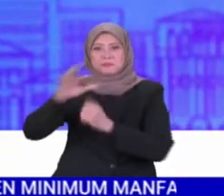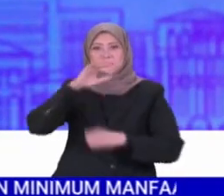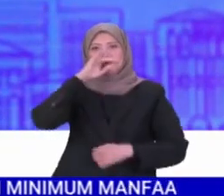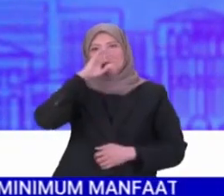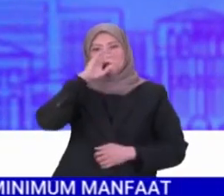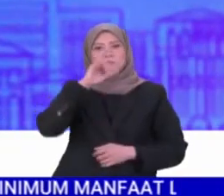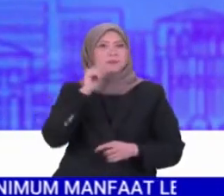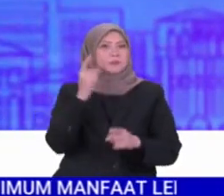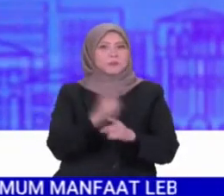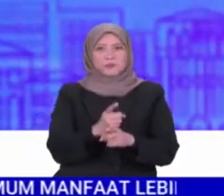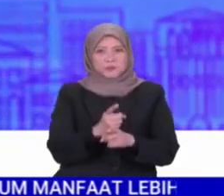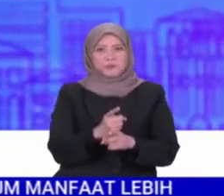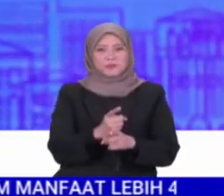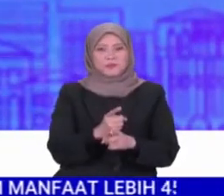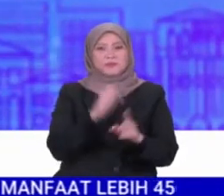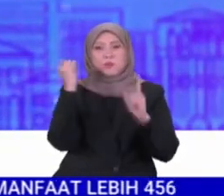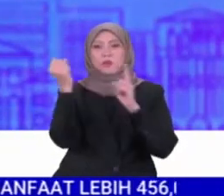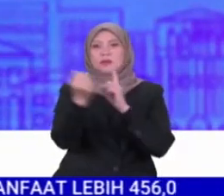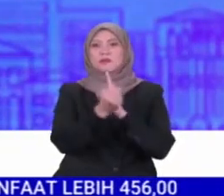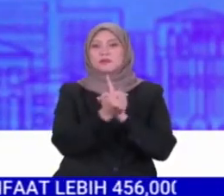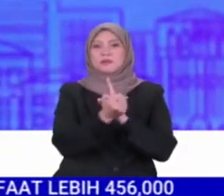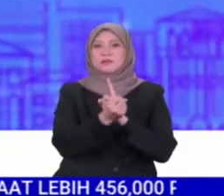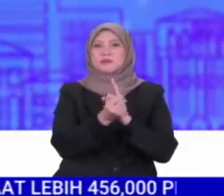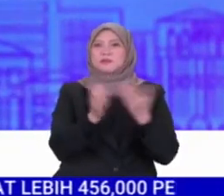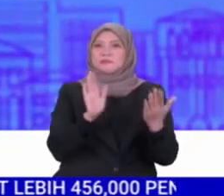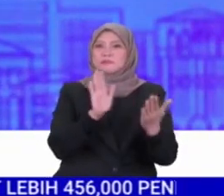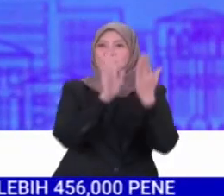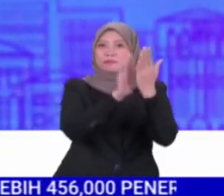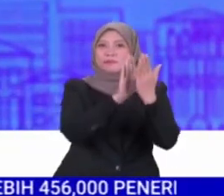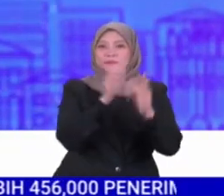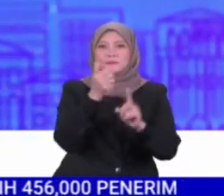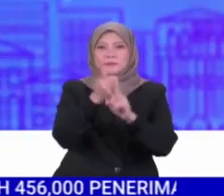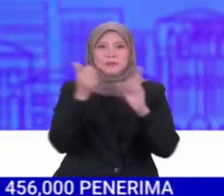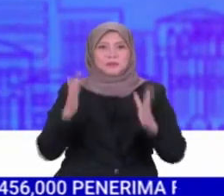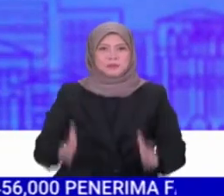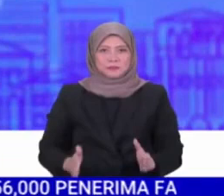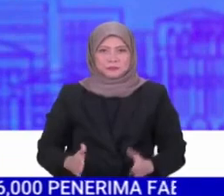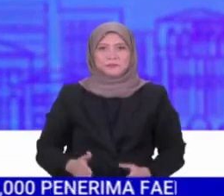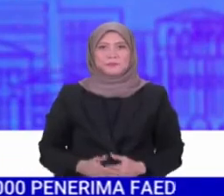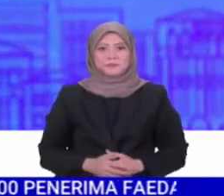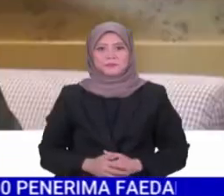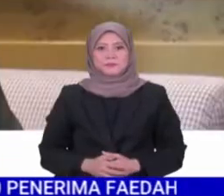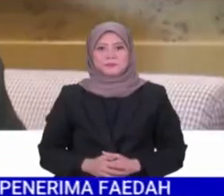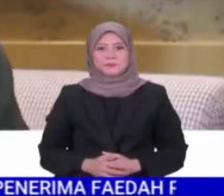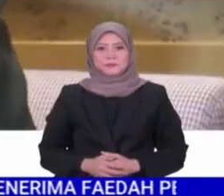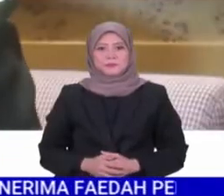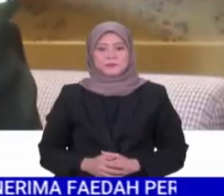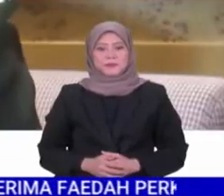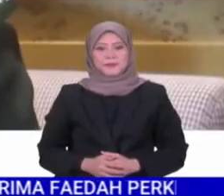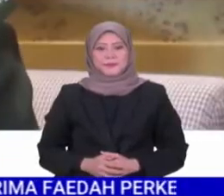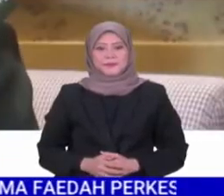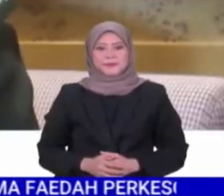yang tidak benar mengenai situasi yang dihadapi mangsa. Penipuan kerja.